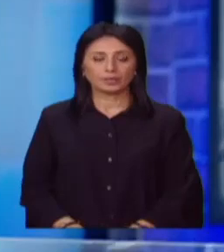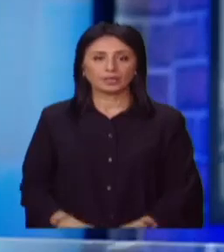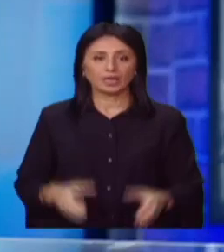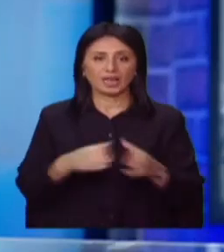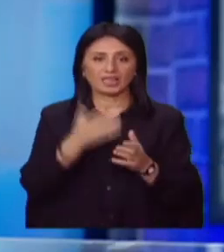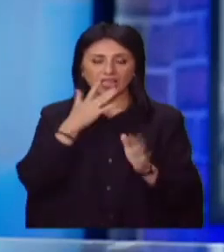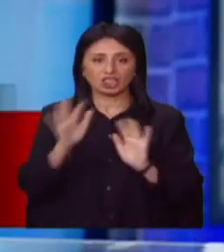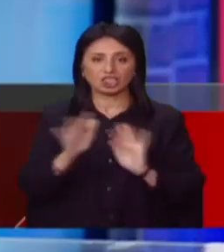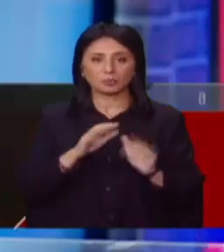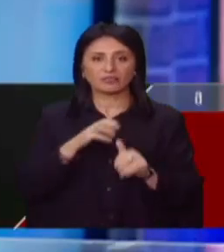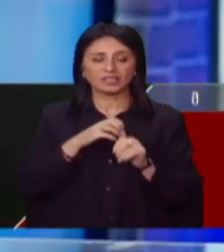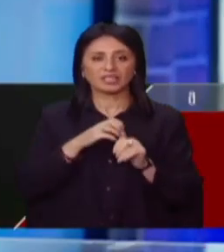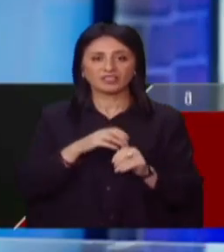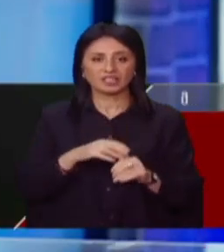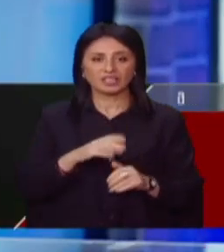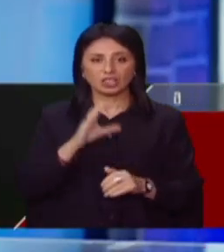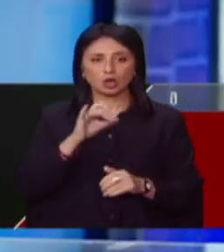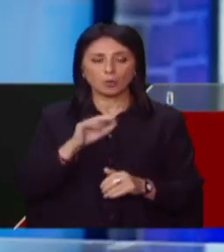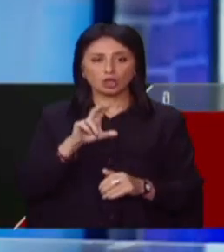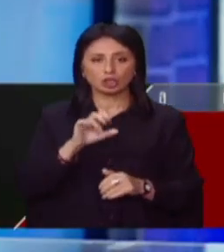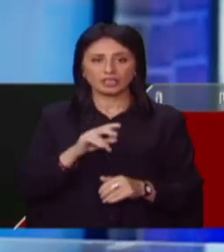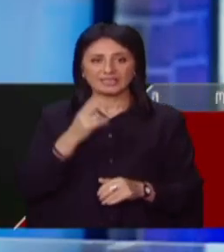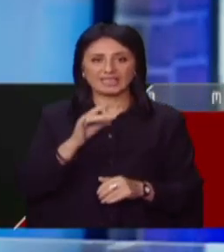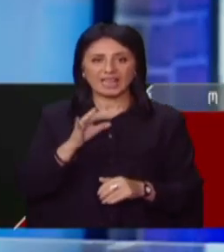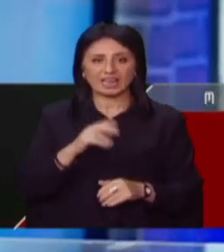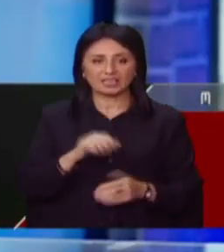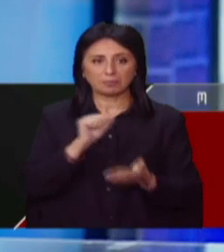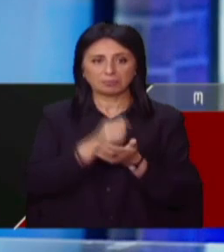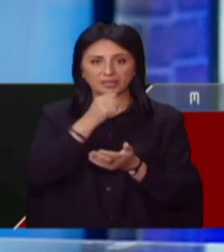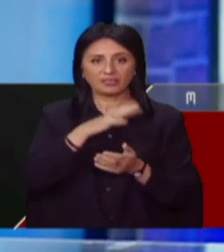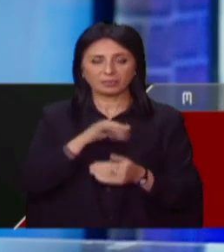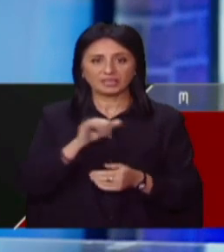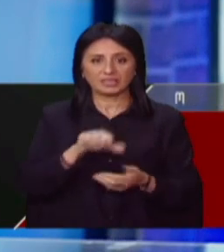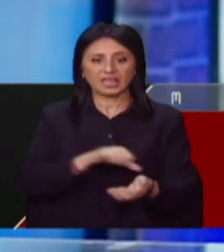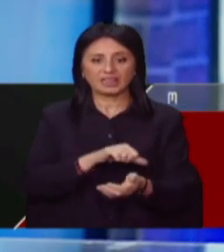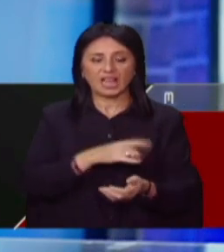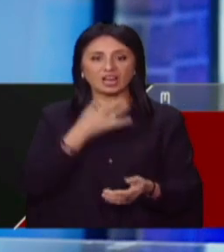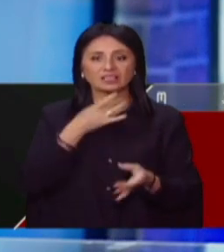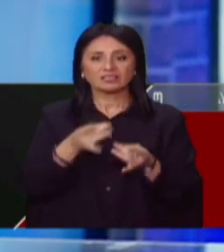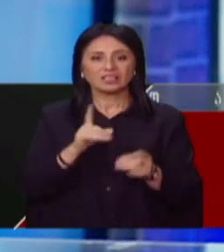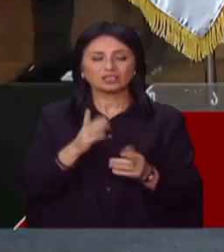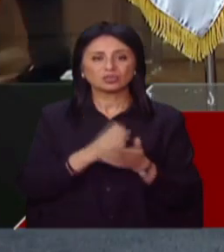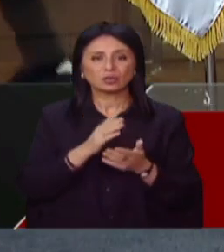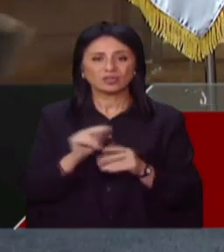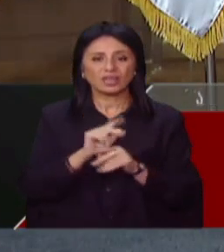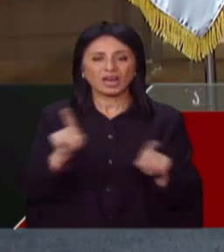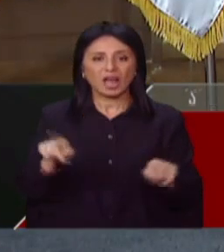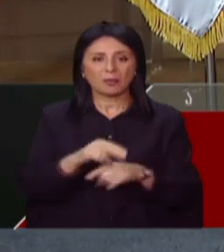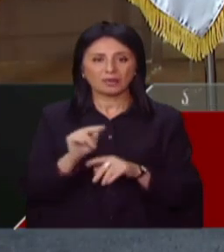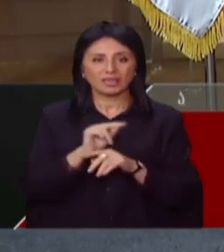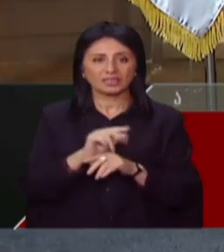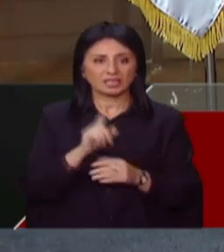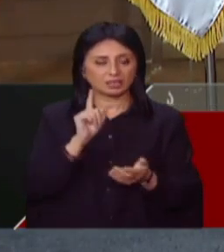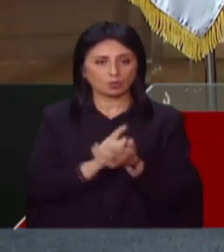ერთიანობა ნაციონალური მოძრაობის ლიდერებას სოფო ჯაფარიძემ და გიგი წერეთელმა ბრიფინგი გამართეს, სადაც ნარკოდამოკიდებულთათვის სარეაბილიტაციო ცენტრის